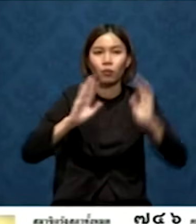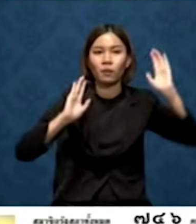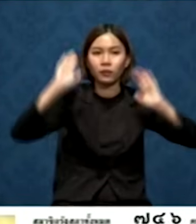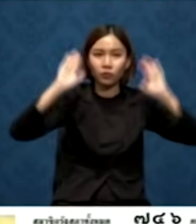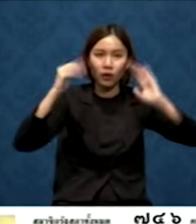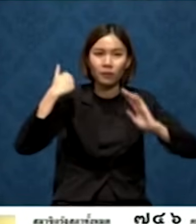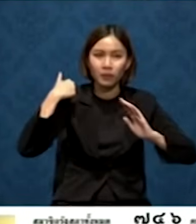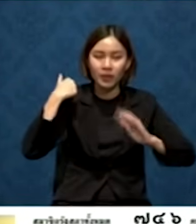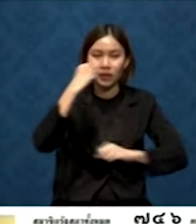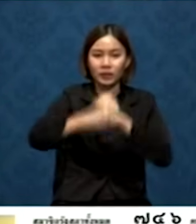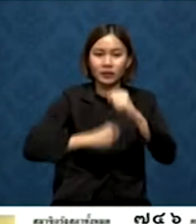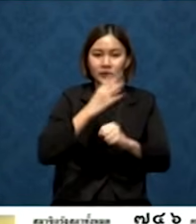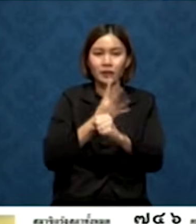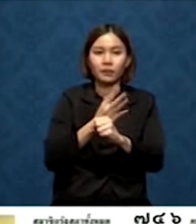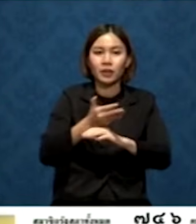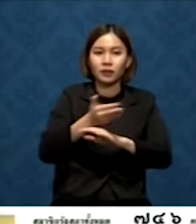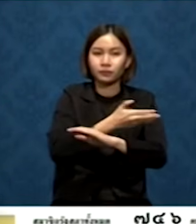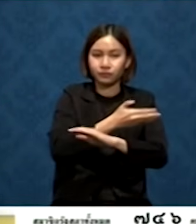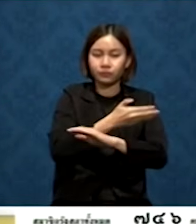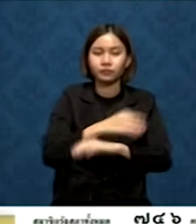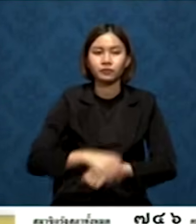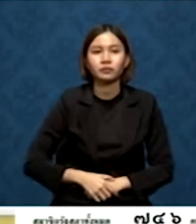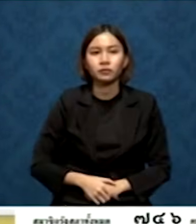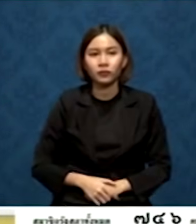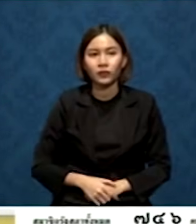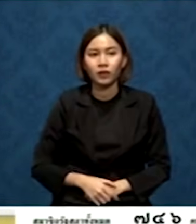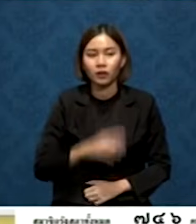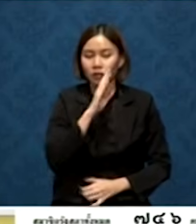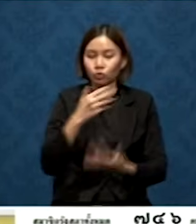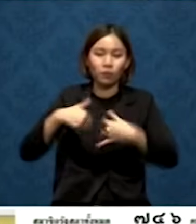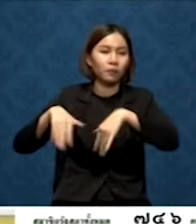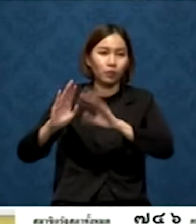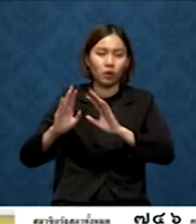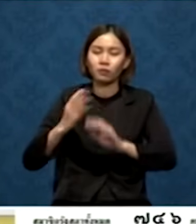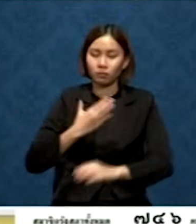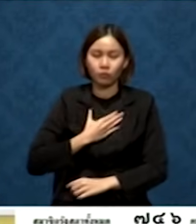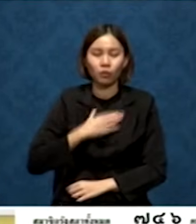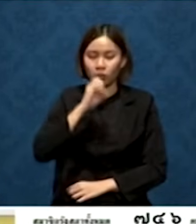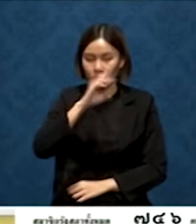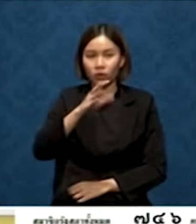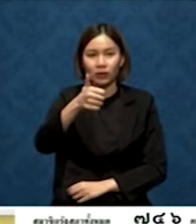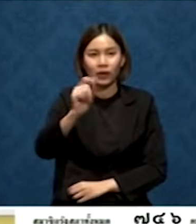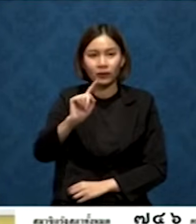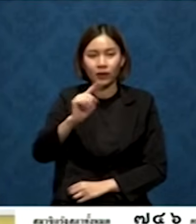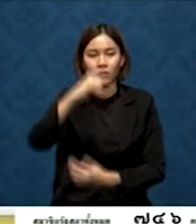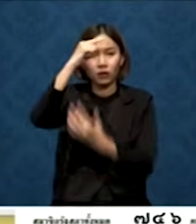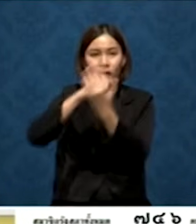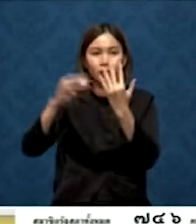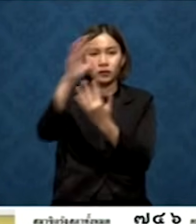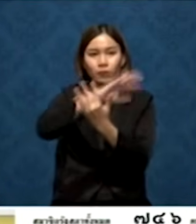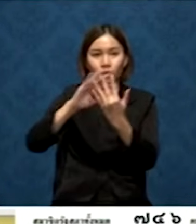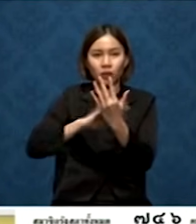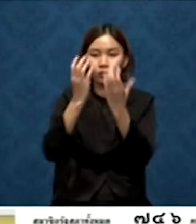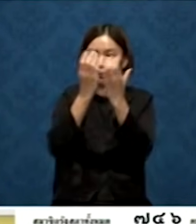ตลอด 4ปีที่ผ่านมาหากท่านปล่อยให้เป็นเช่นนั้นครับผมรับประกันเลยครับว่าแม้ประเทศเราอาจจะมี